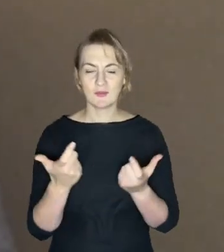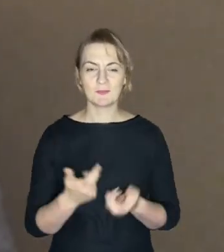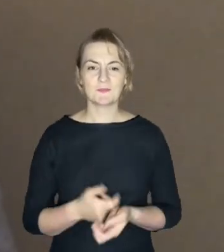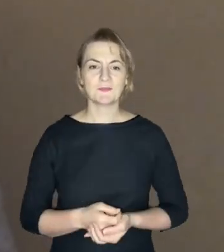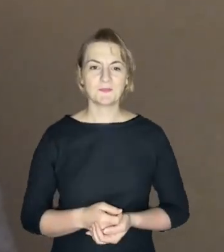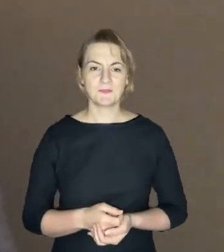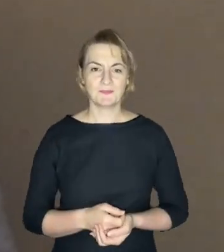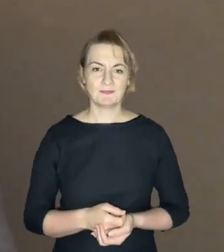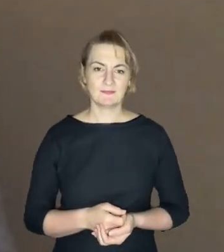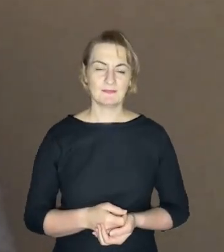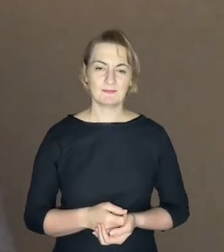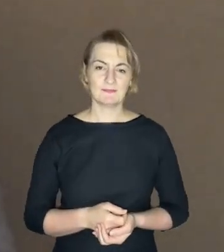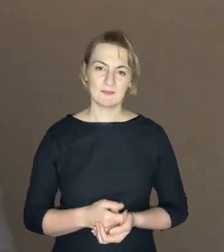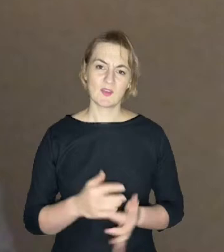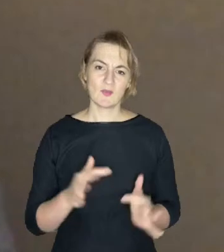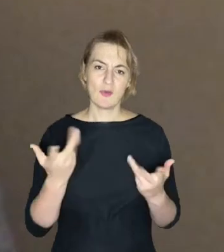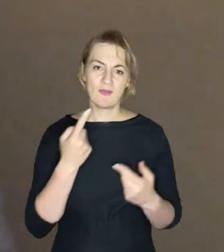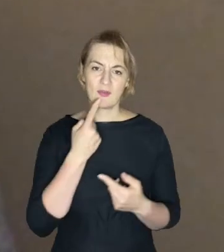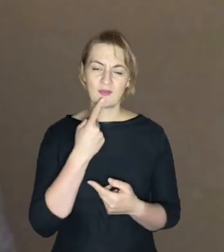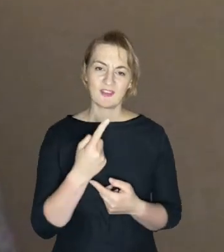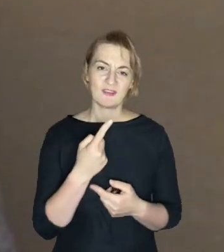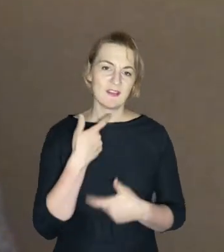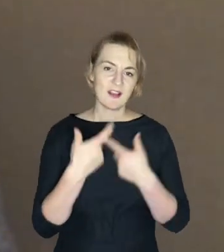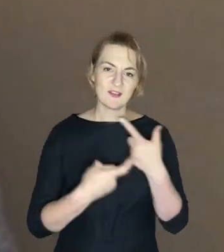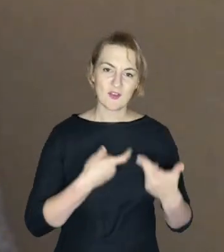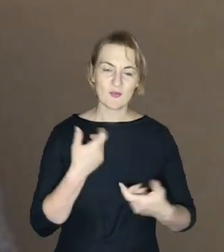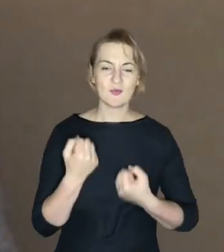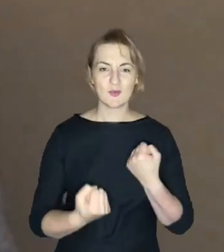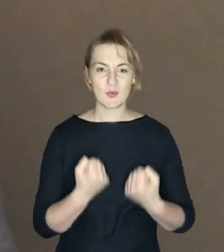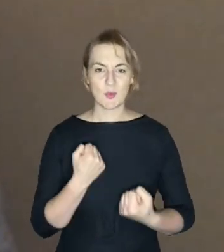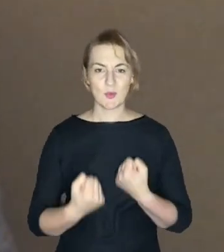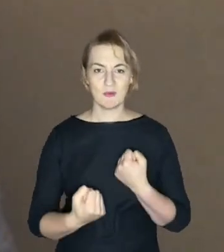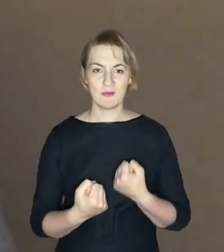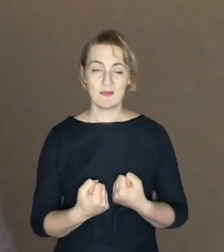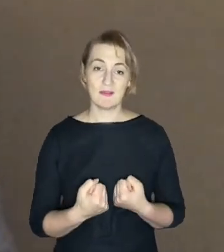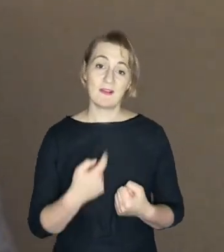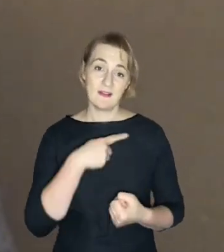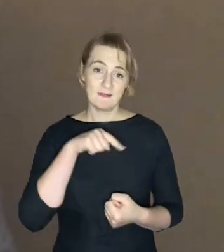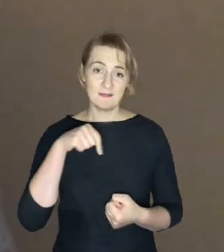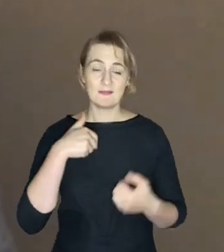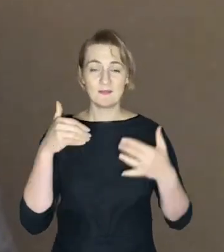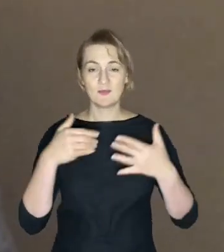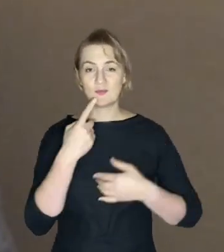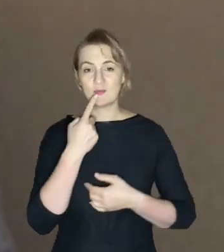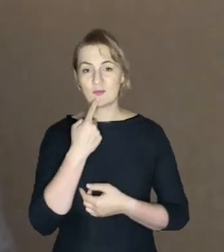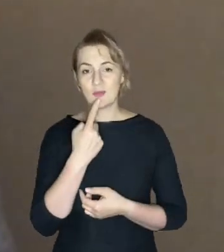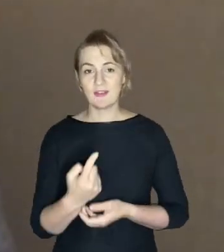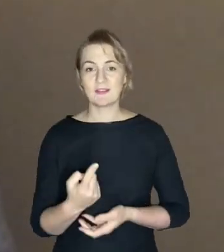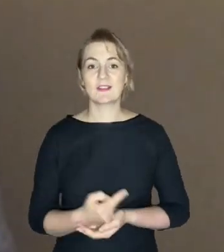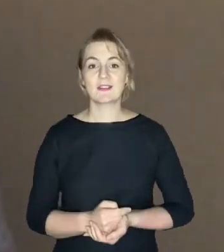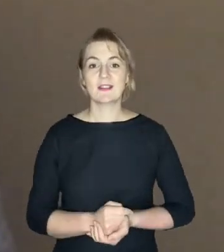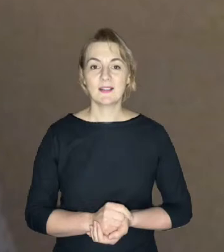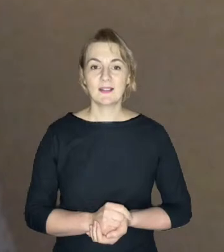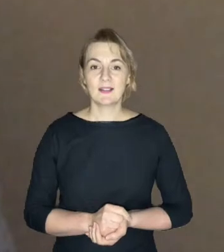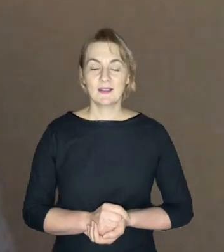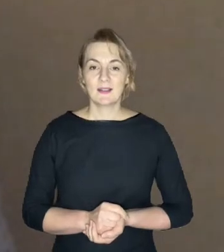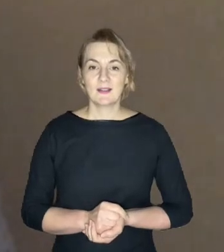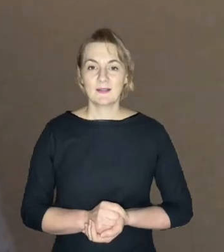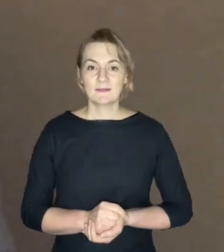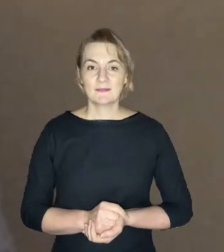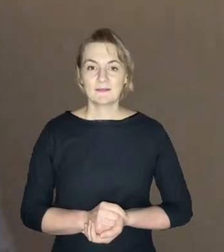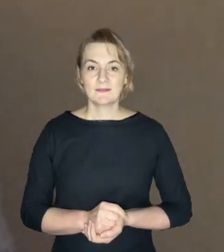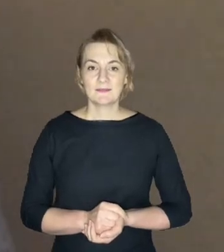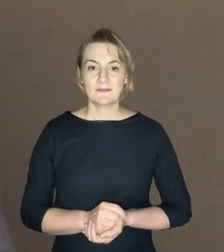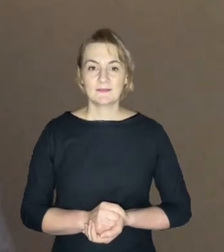łatwiej powiedzieć niż zrobić, no, ale na razie tylko możemy mówić, więc no to